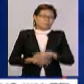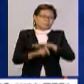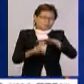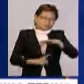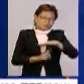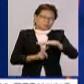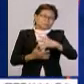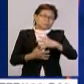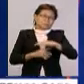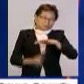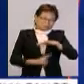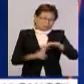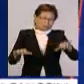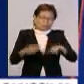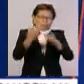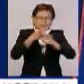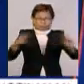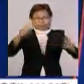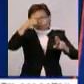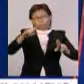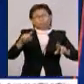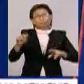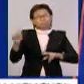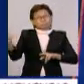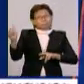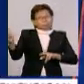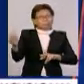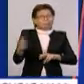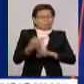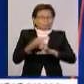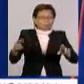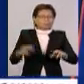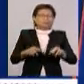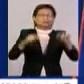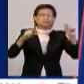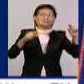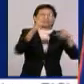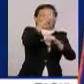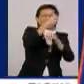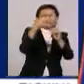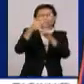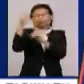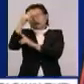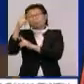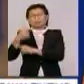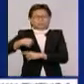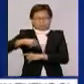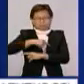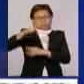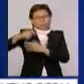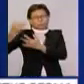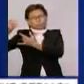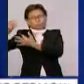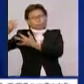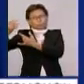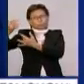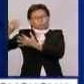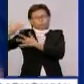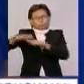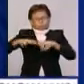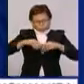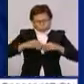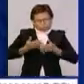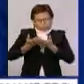dasarnya membuatkan persiapan untuk diri mereka sendiri, dan G2G ini mereka hanya, kita mesti tunggukan mereka